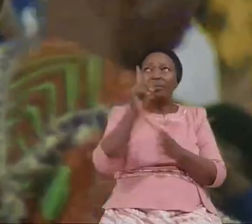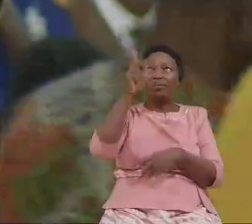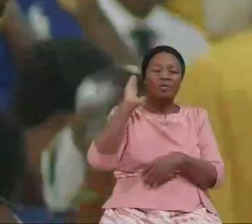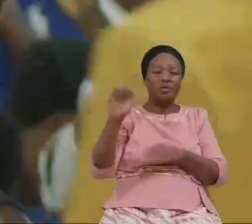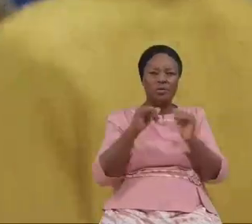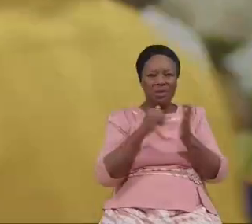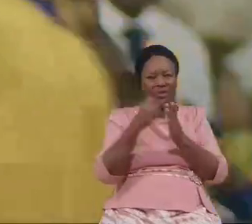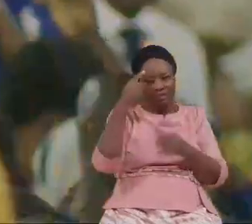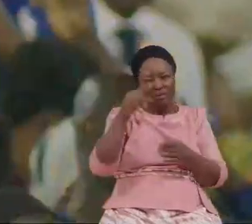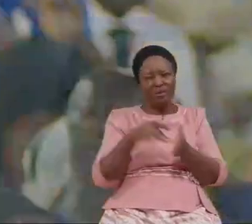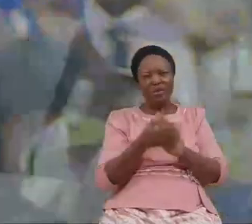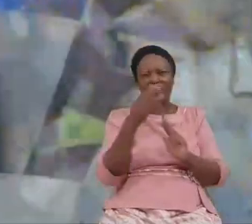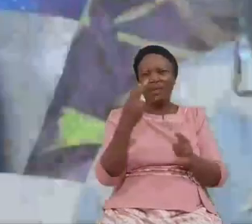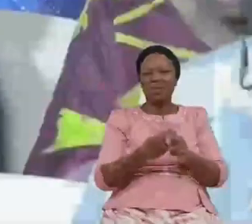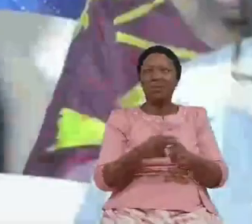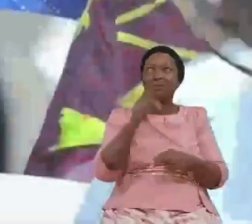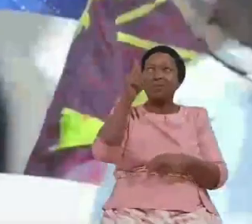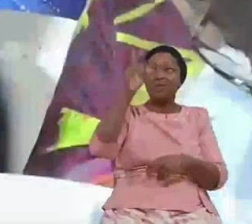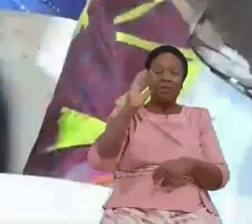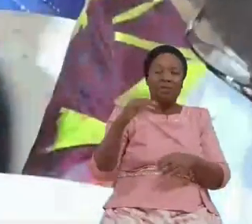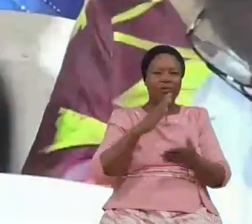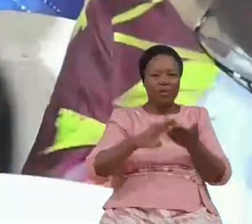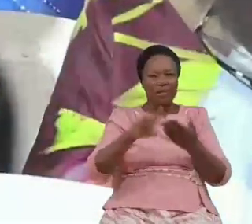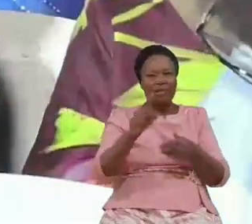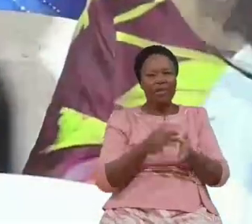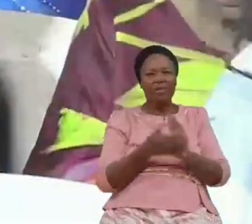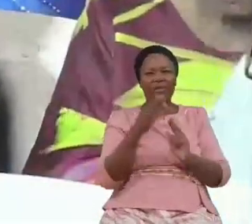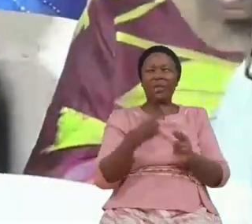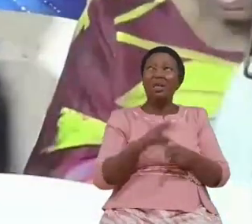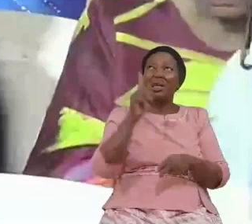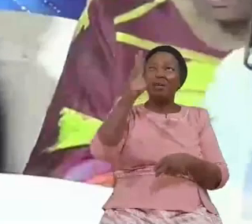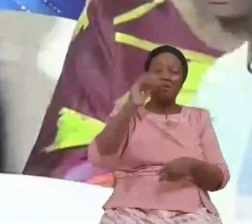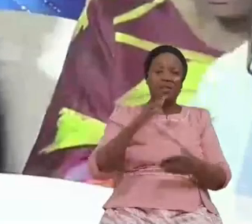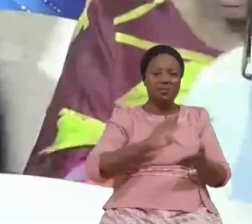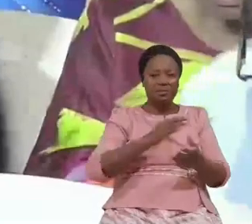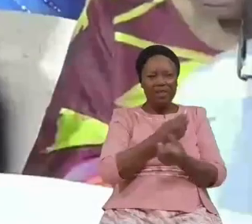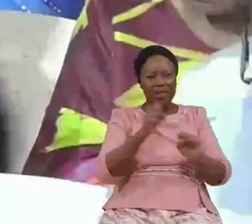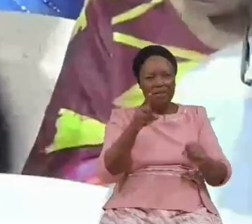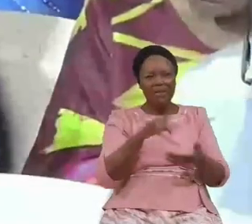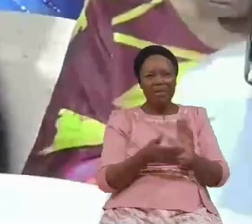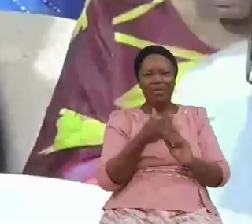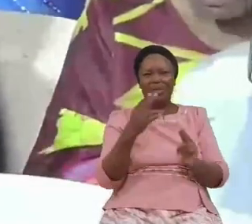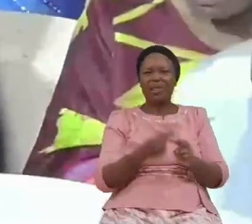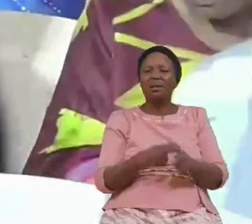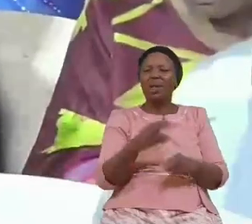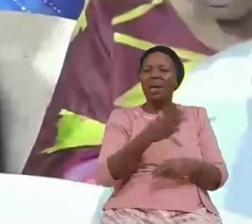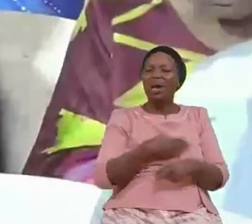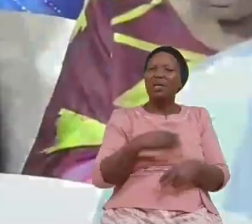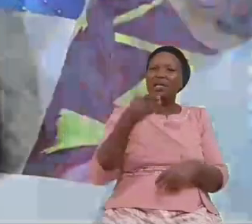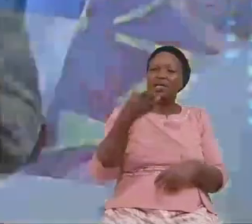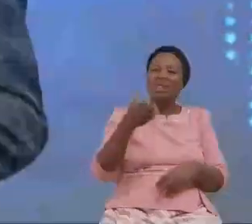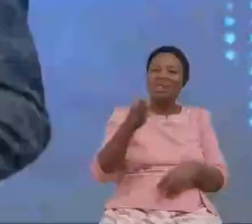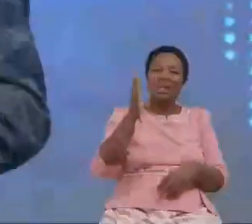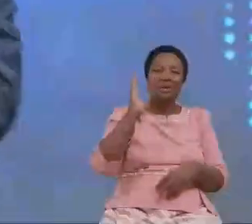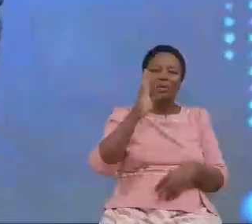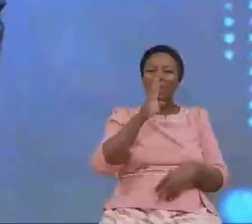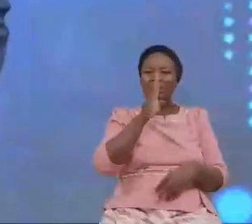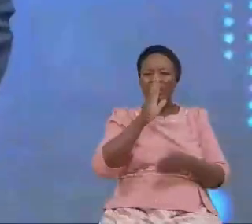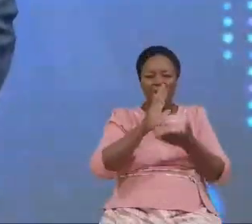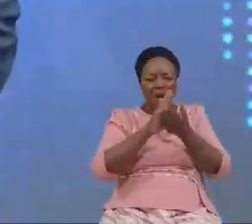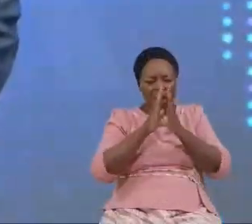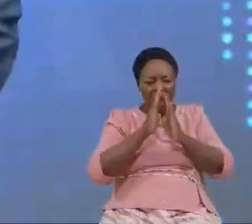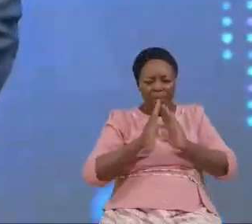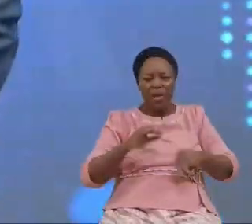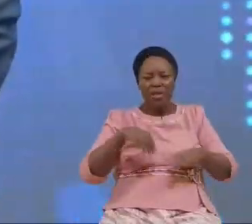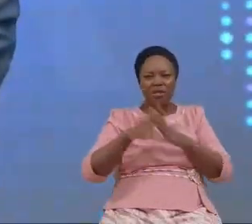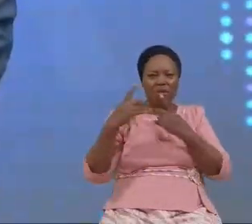il va te pardonner il va te sauver et il y aura la paix dans ton cœur il